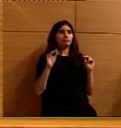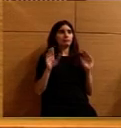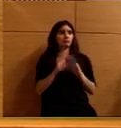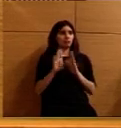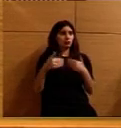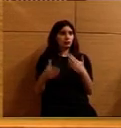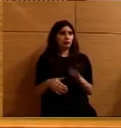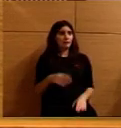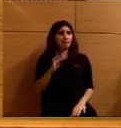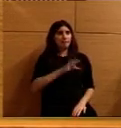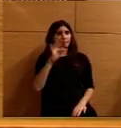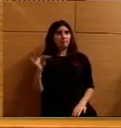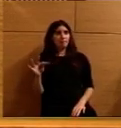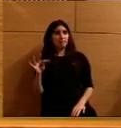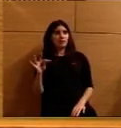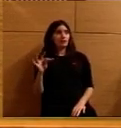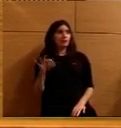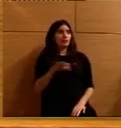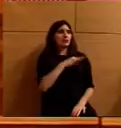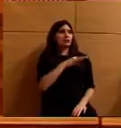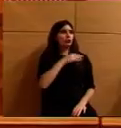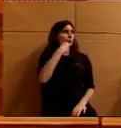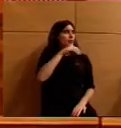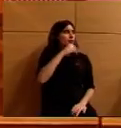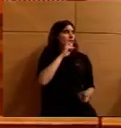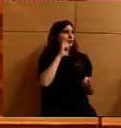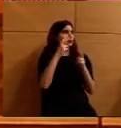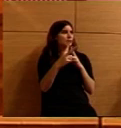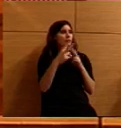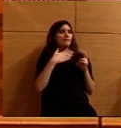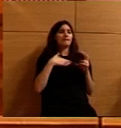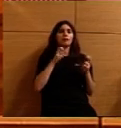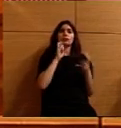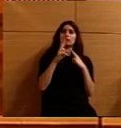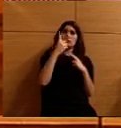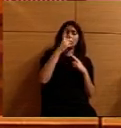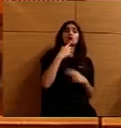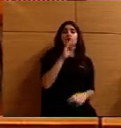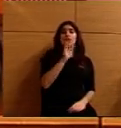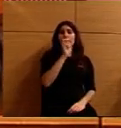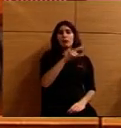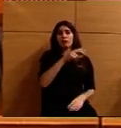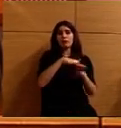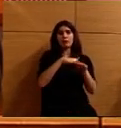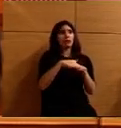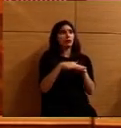Seguim. Senyor president, vostè ha contestat al segon preu, jo voldria contestar al primer. Sí, senyor Riu, sí, senyor Riu. Bueno,